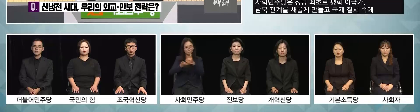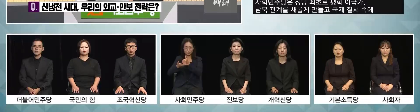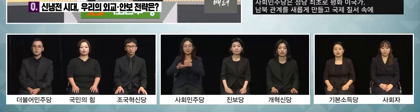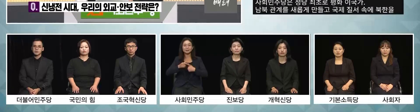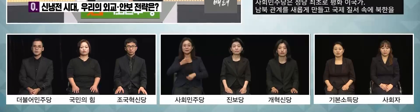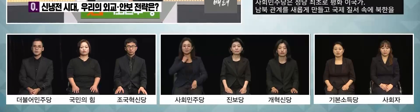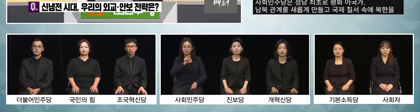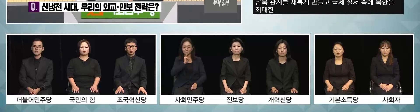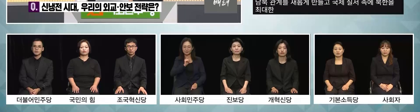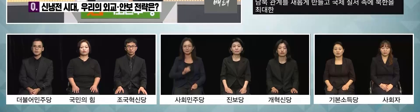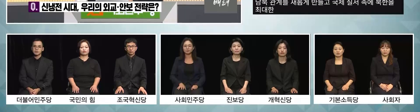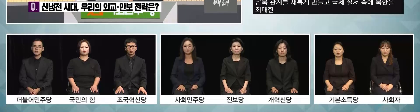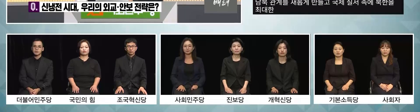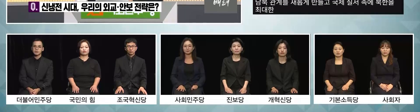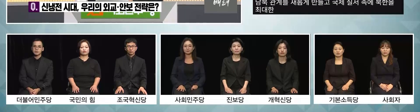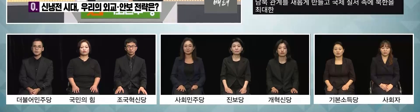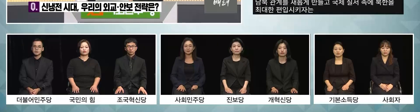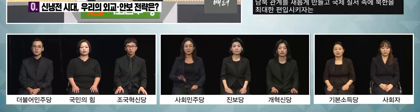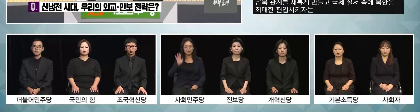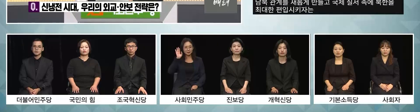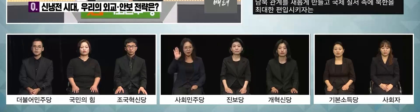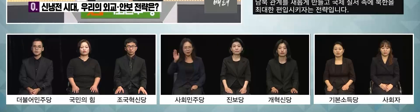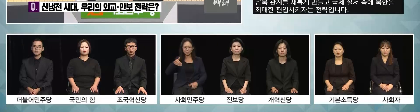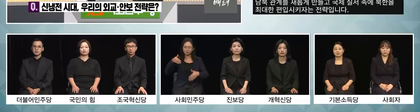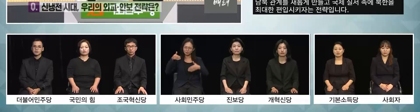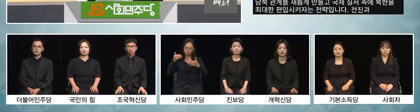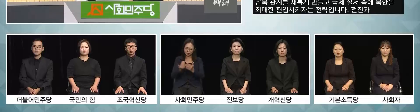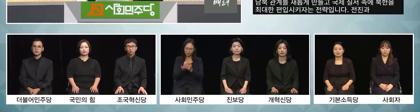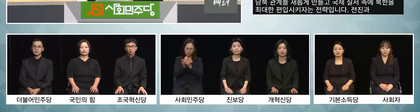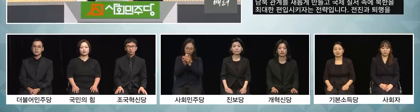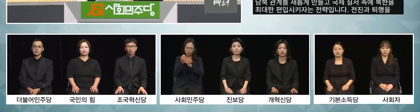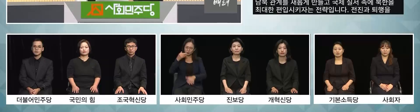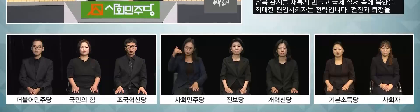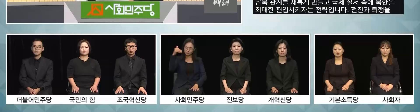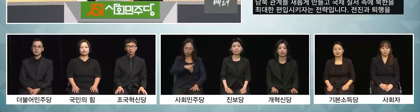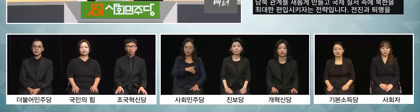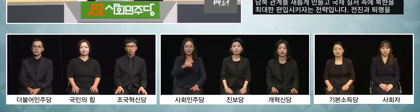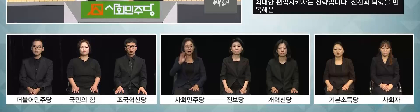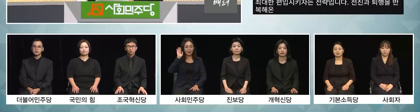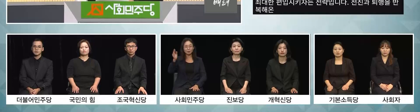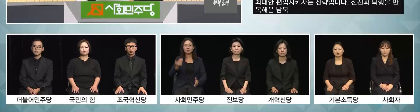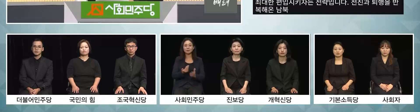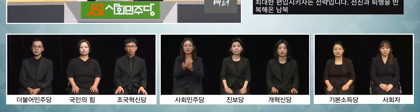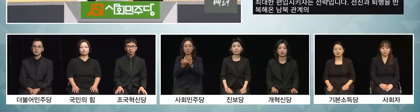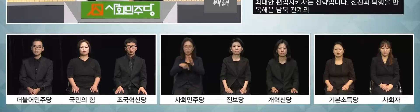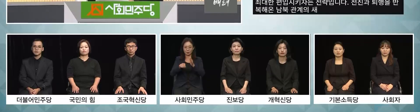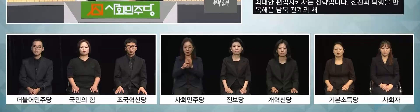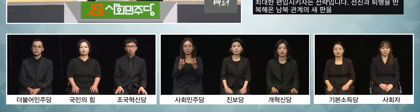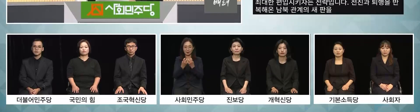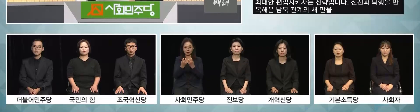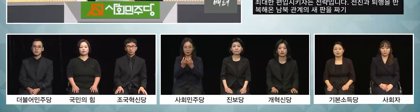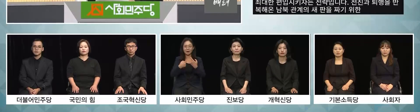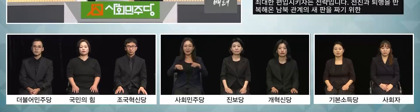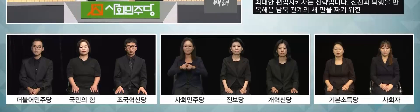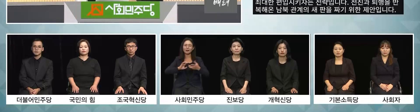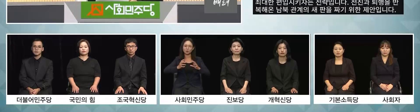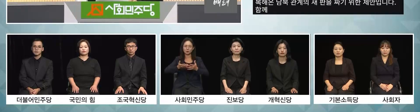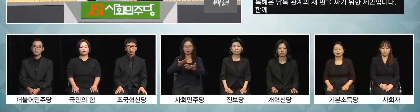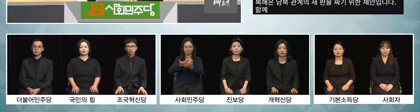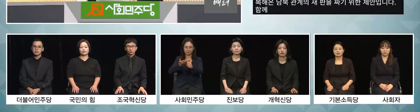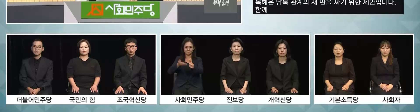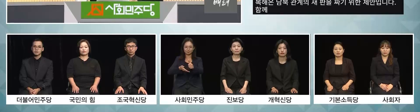편입시키자는 전략입니다. 전진과 퇴행을 반복해온 남북관계의 새 판을 짜기 위한 제안입니다. 함께 논의에